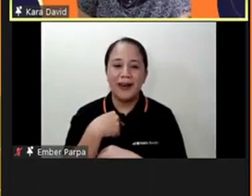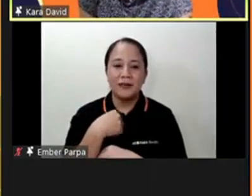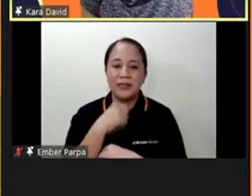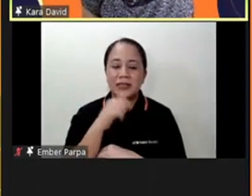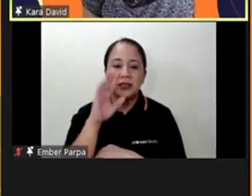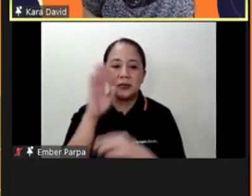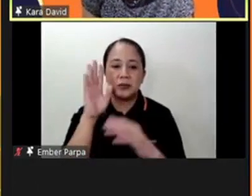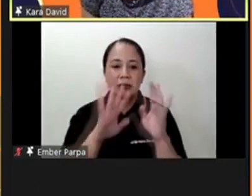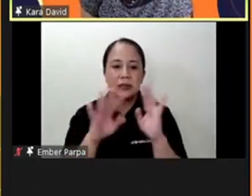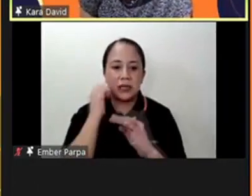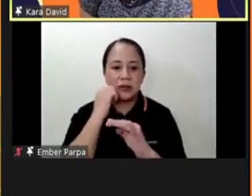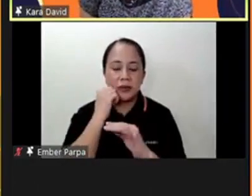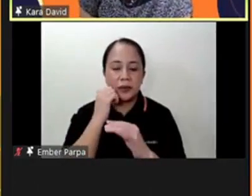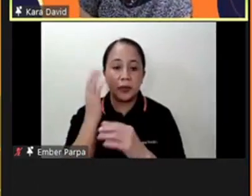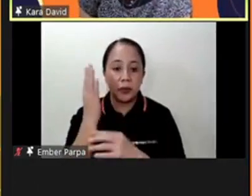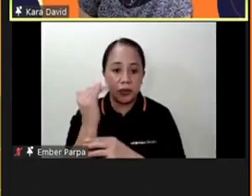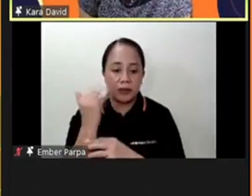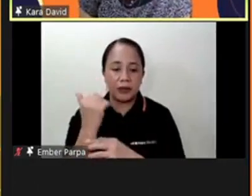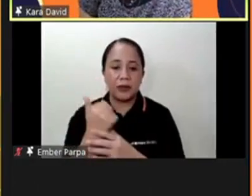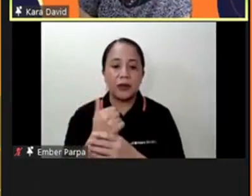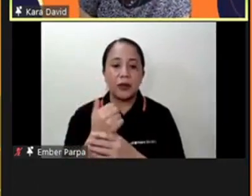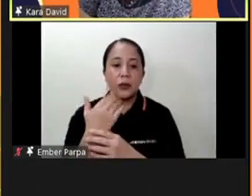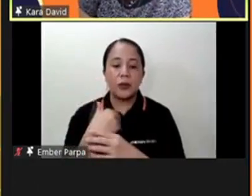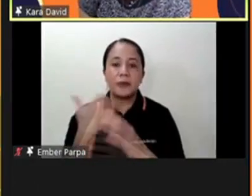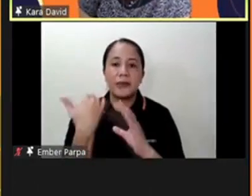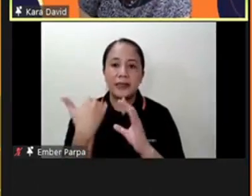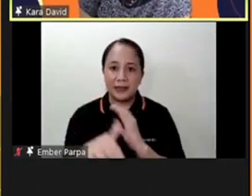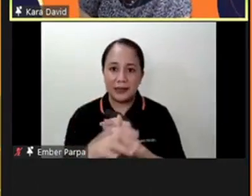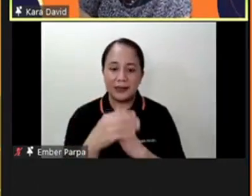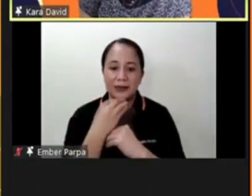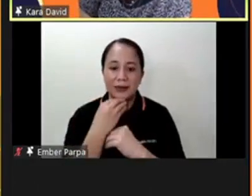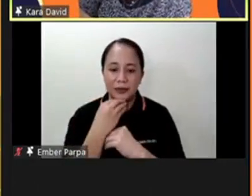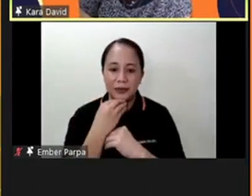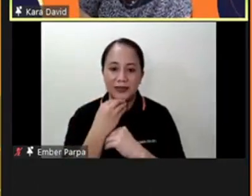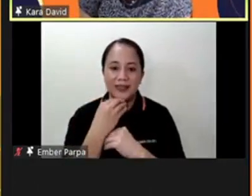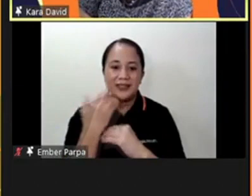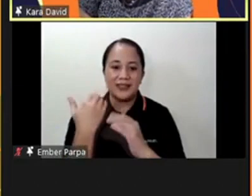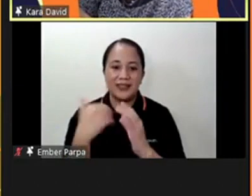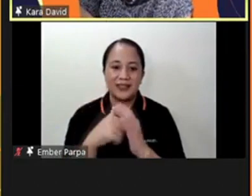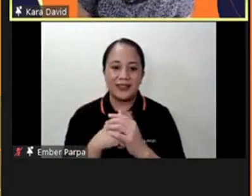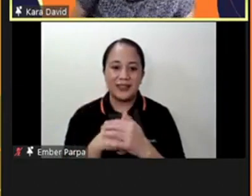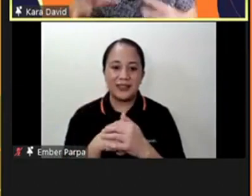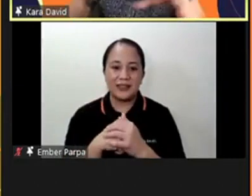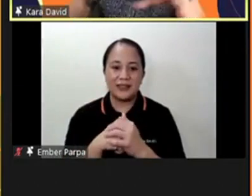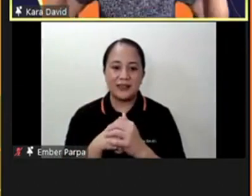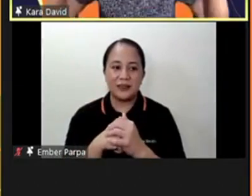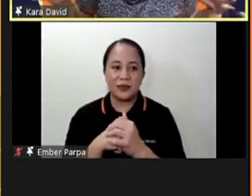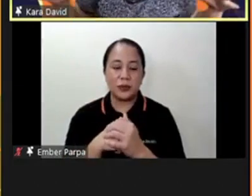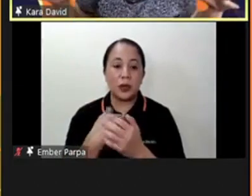pinoproblema yung everyday kasi may nagpapadala. At saka